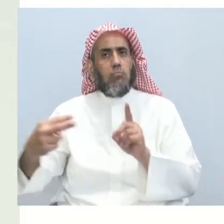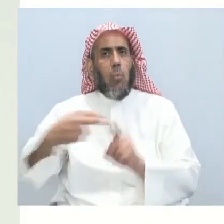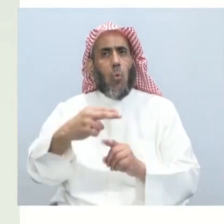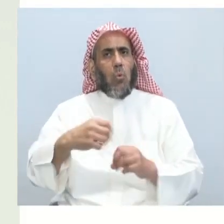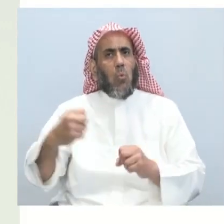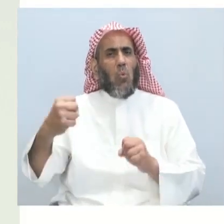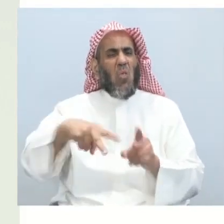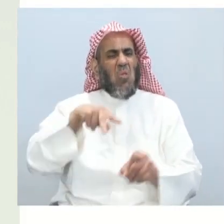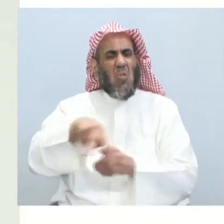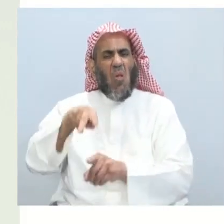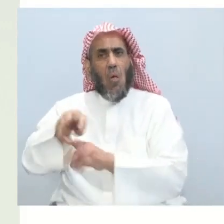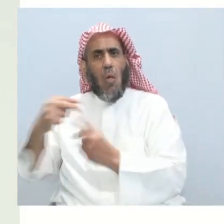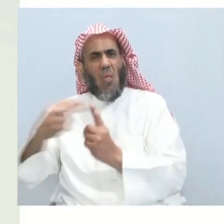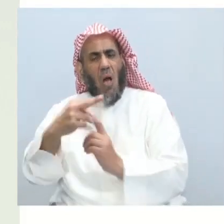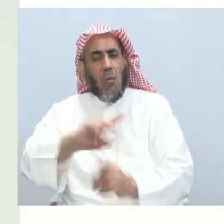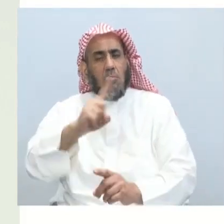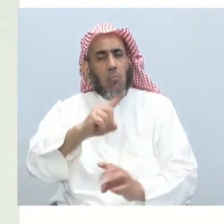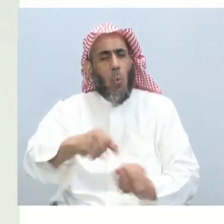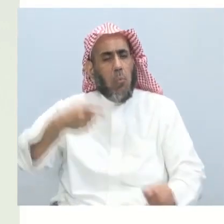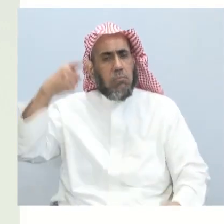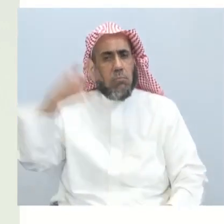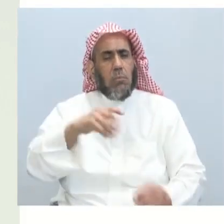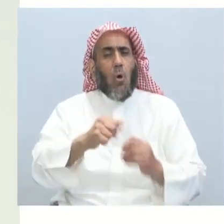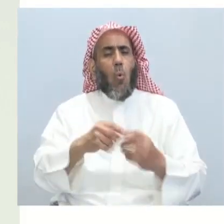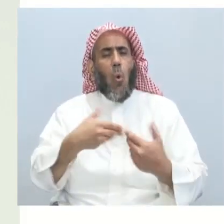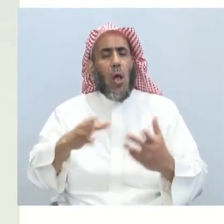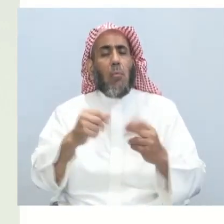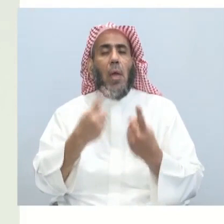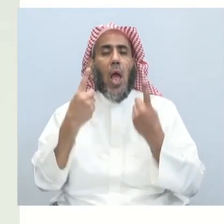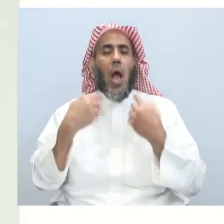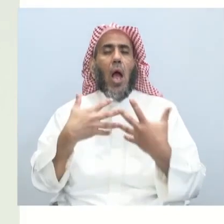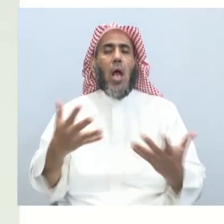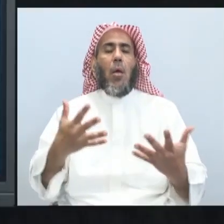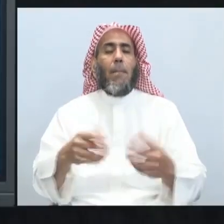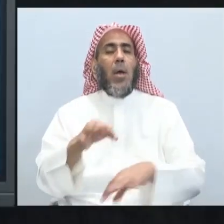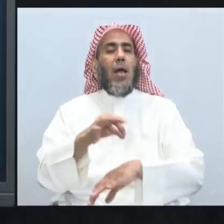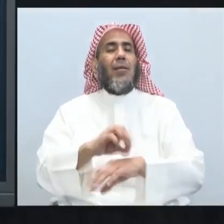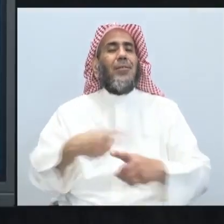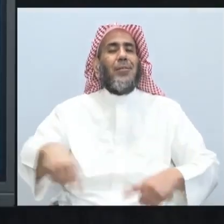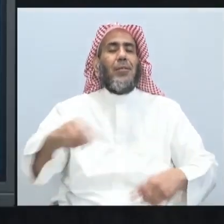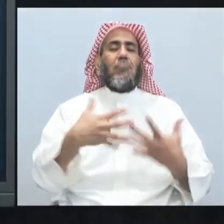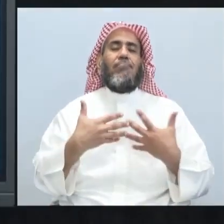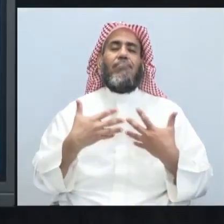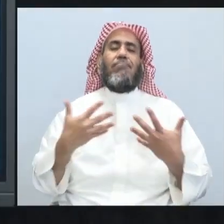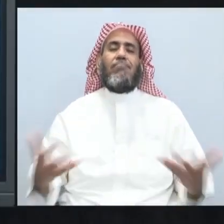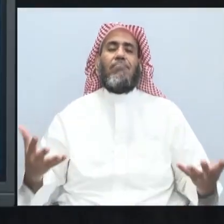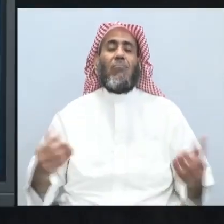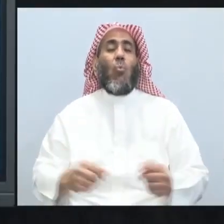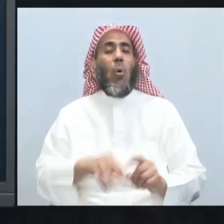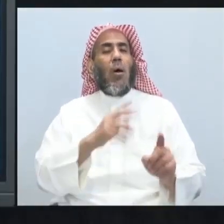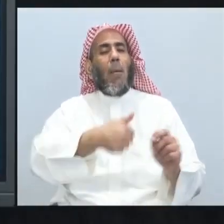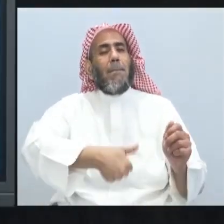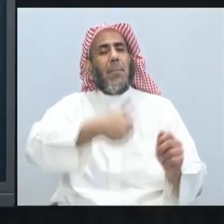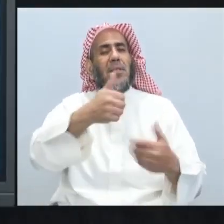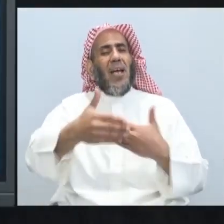قوته وفي وفي حزمه ثم ستاز قوم بنوال اجازه فعاشوا بخير الناس ترتاح معه وما الى ذلك في وهذا مدح